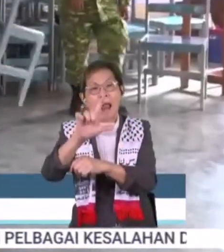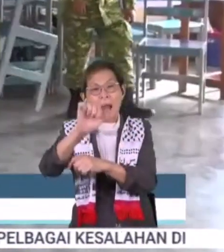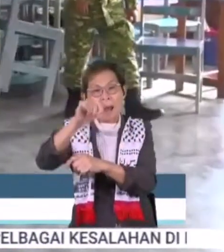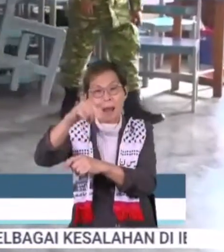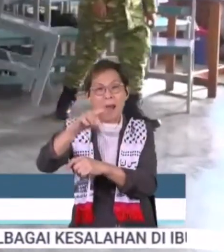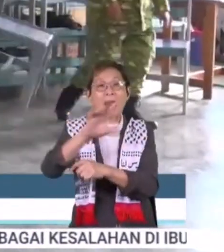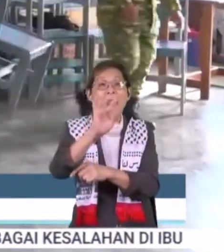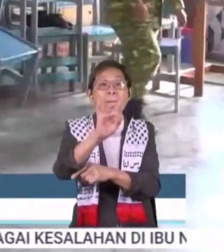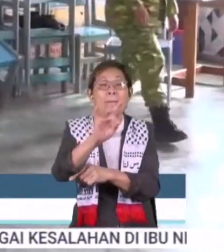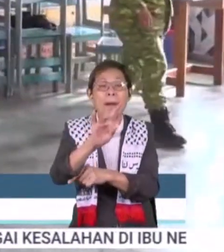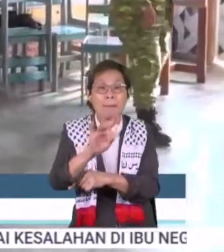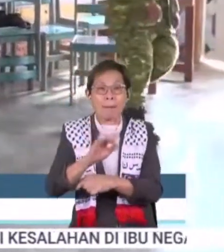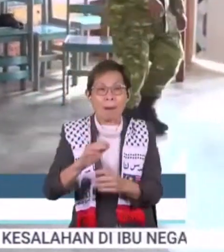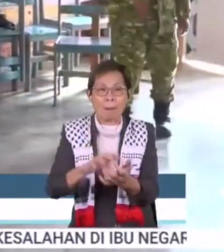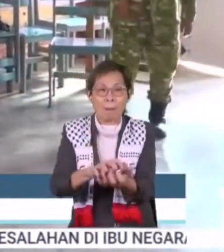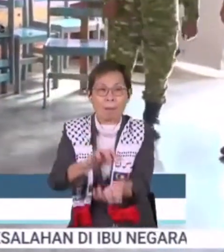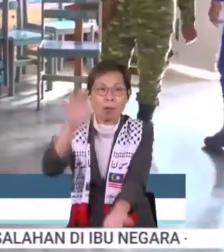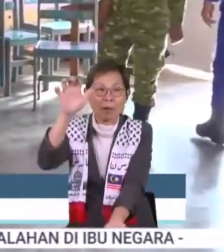buaya